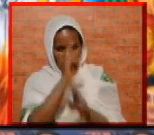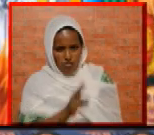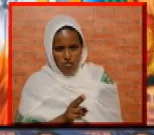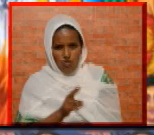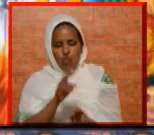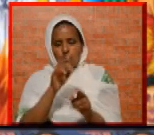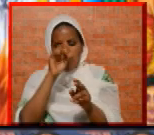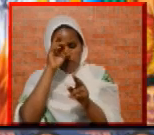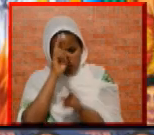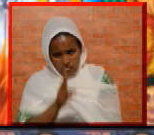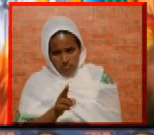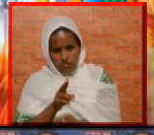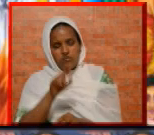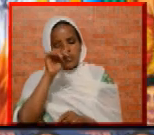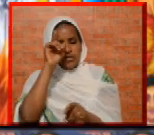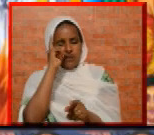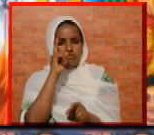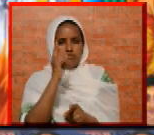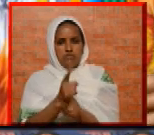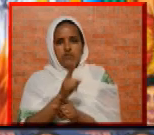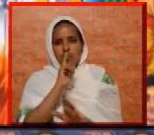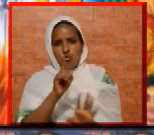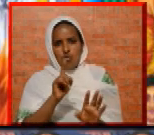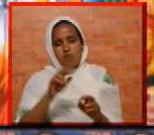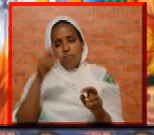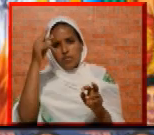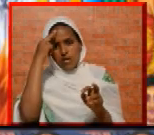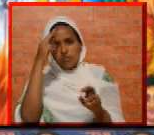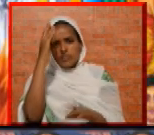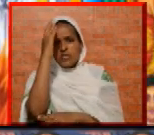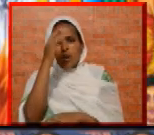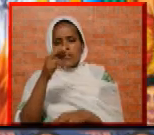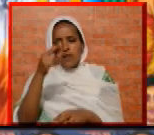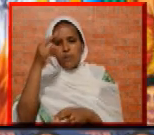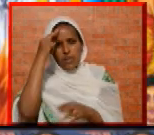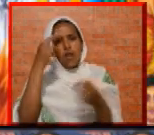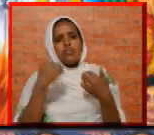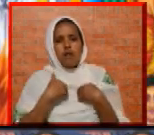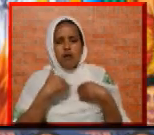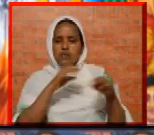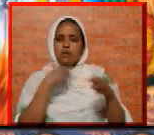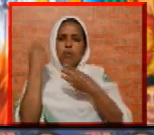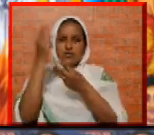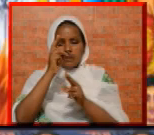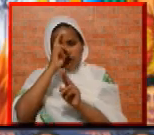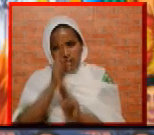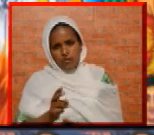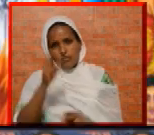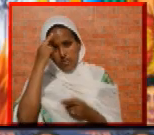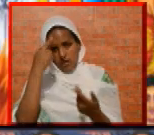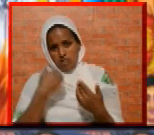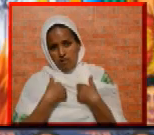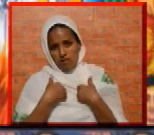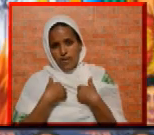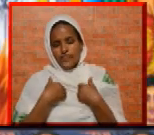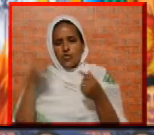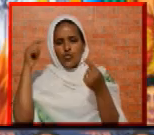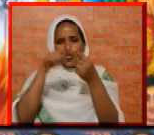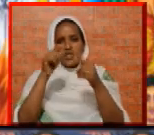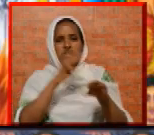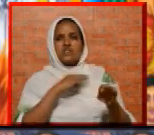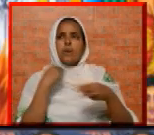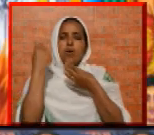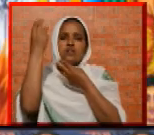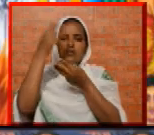እግዚአብሔር ያከበረውን ማከበር ተገቢ ነው ምክንያቱም እግዚአብሔር ያለ ምክንያት አይደለም ሰማይታትን ያከበረው ወደ